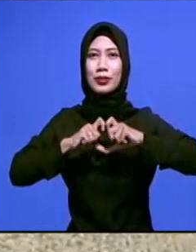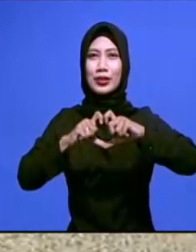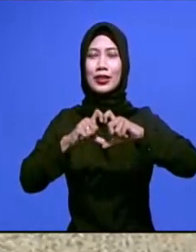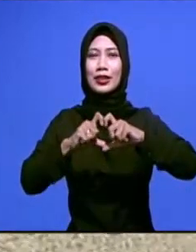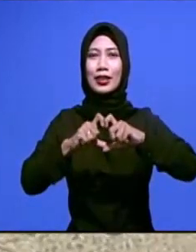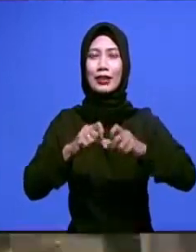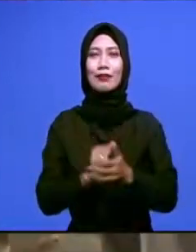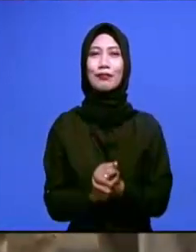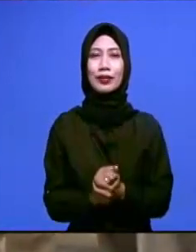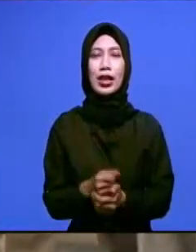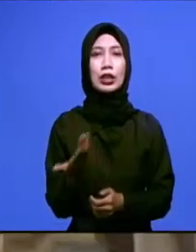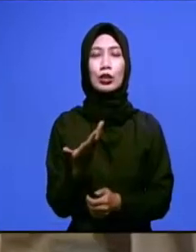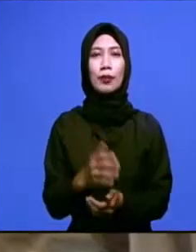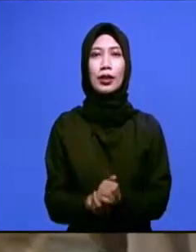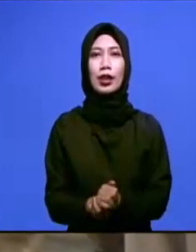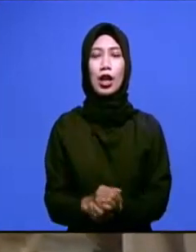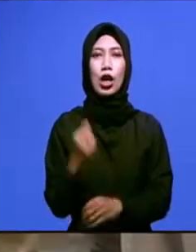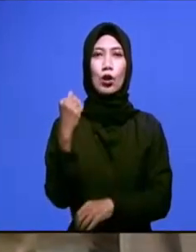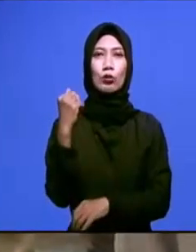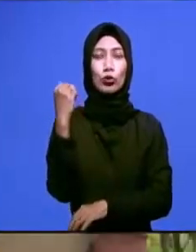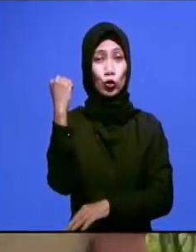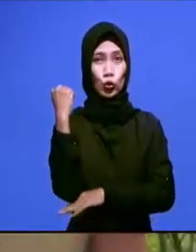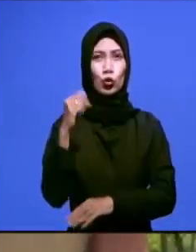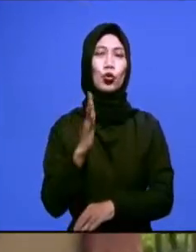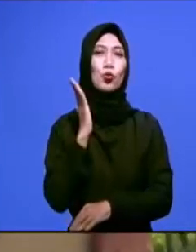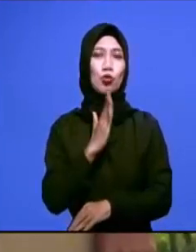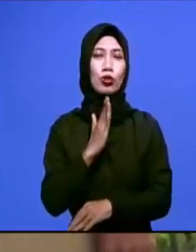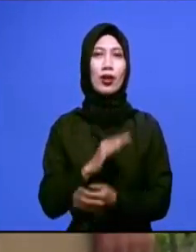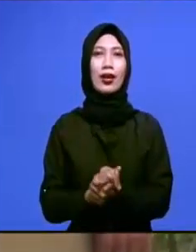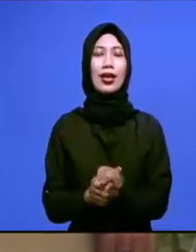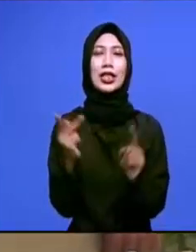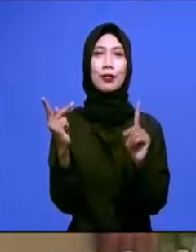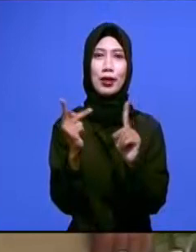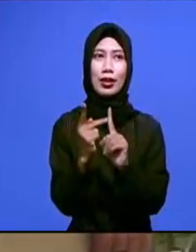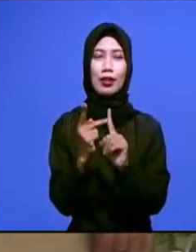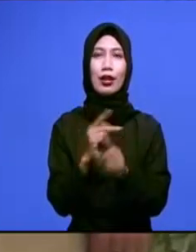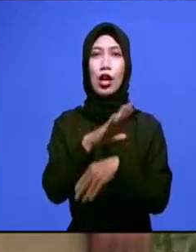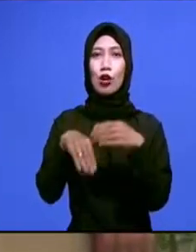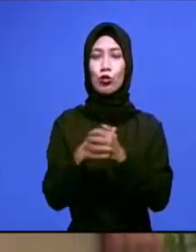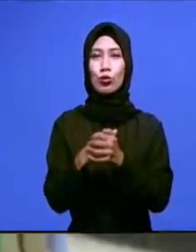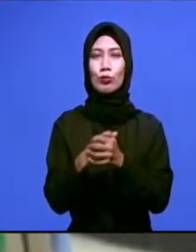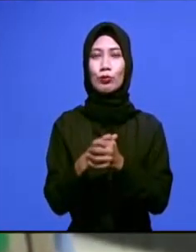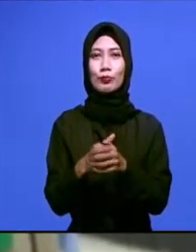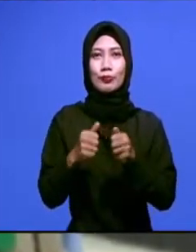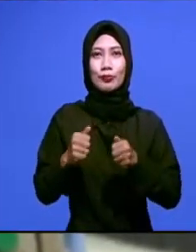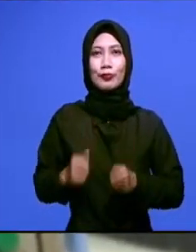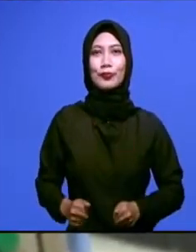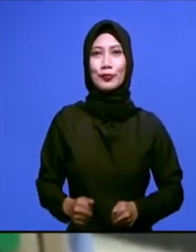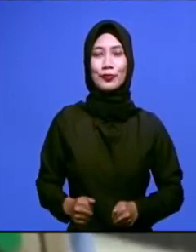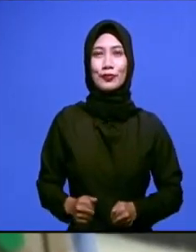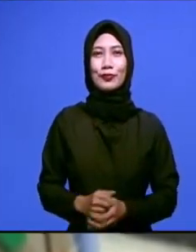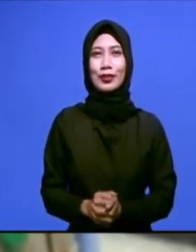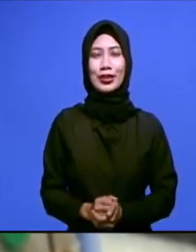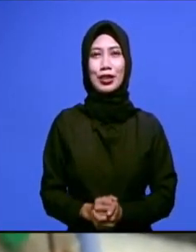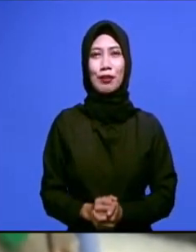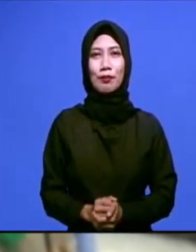di area Tugu Muda Kota Semarang. Mereka kompak melakukan sikap sempurna dengan mengenakan kostum zaman penjajahan saat